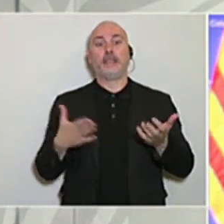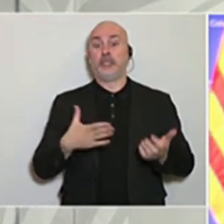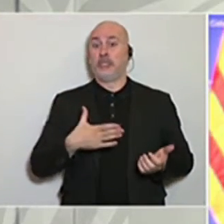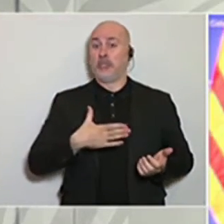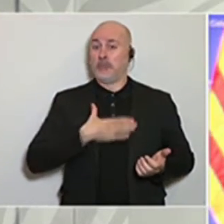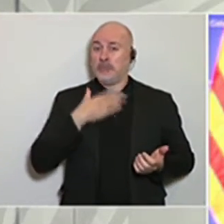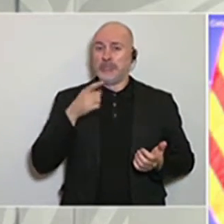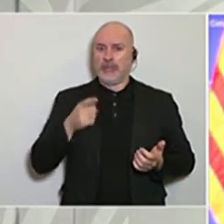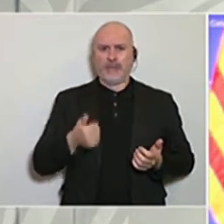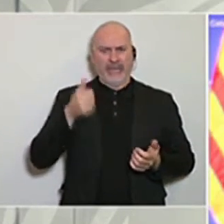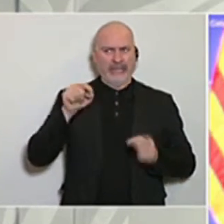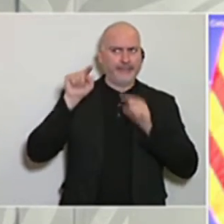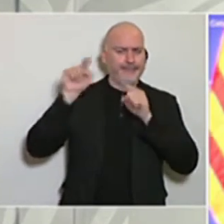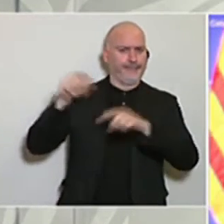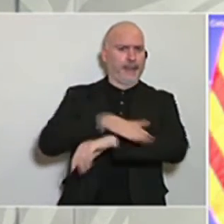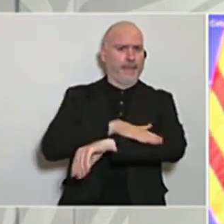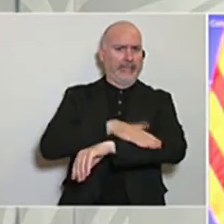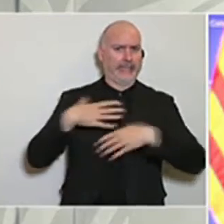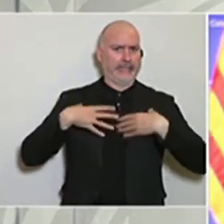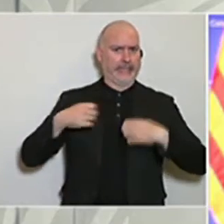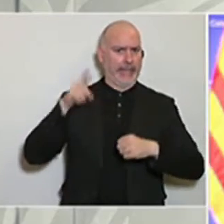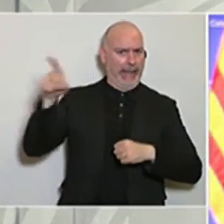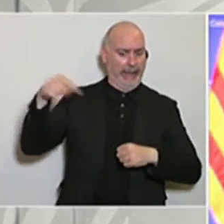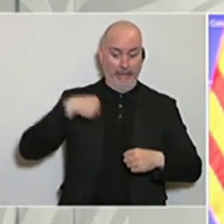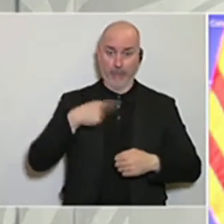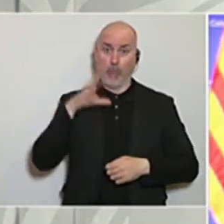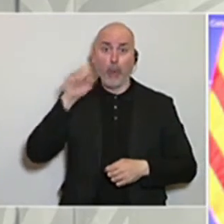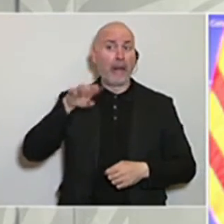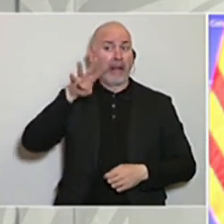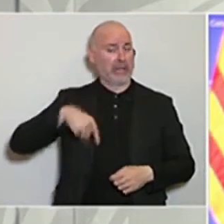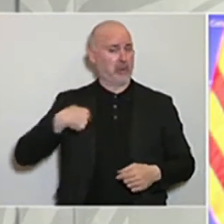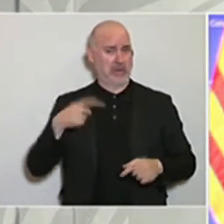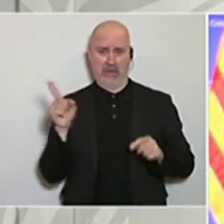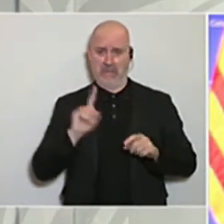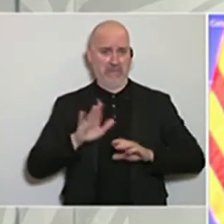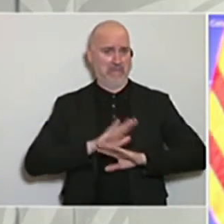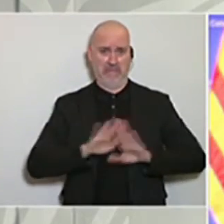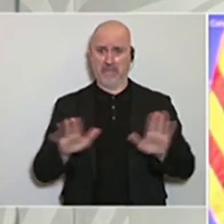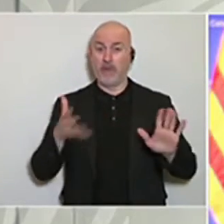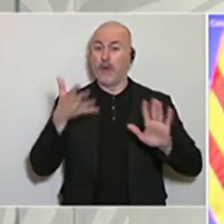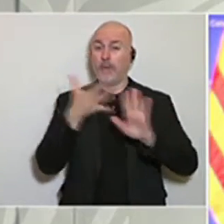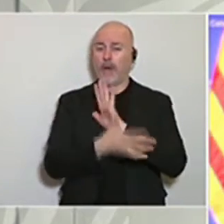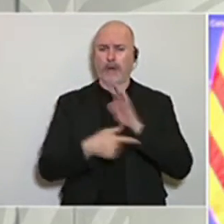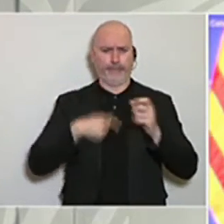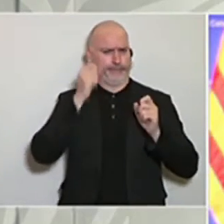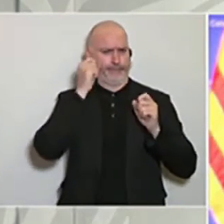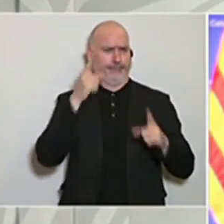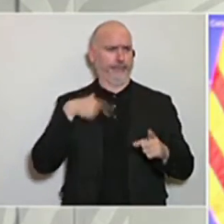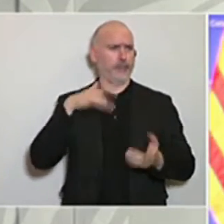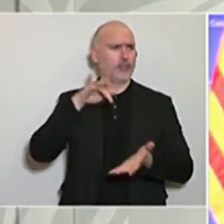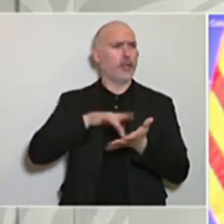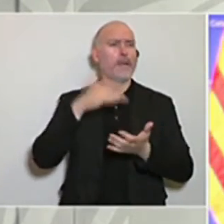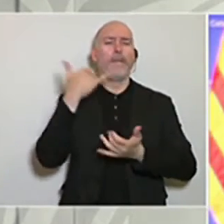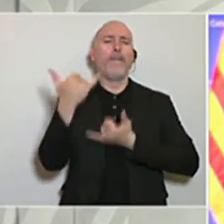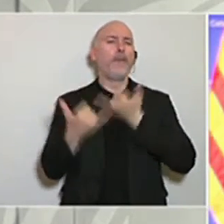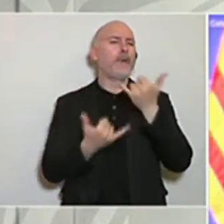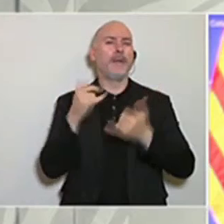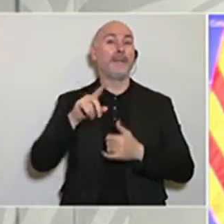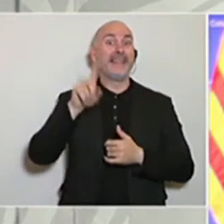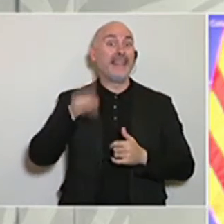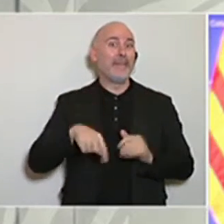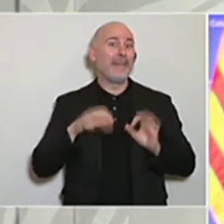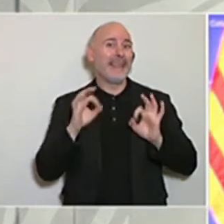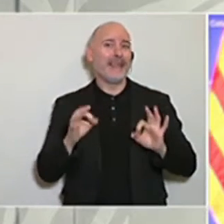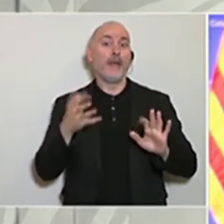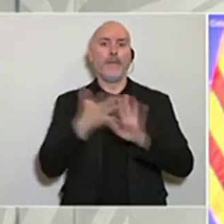és més del Ministeri de Sanitat que no pas del Govern de Catalunya, i ho diem perquè hem vist que hi ha hagut problemes també a l'hora de